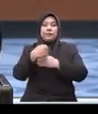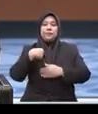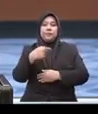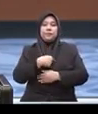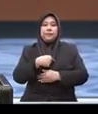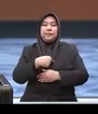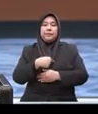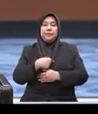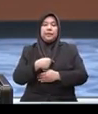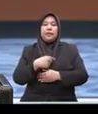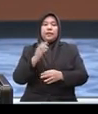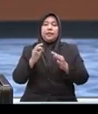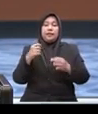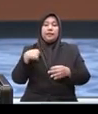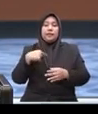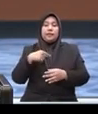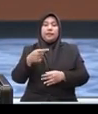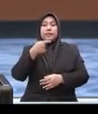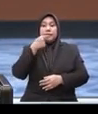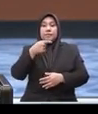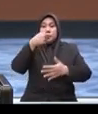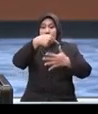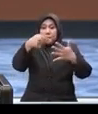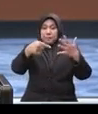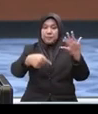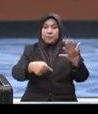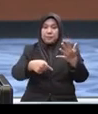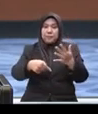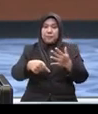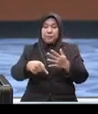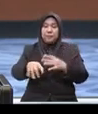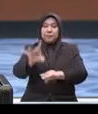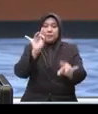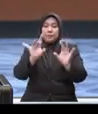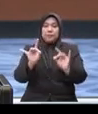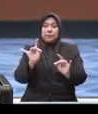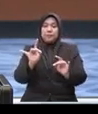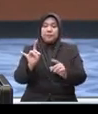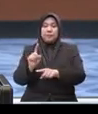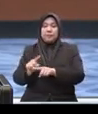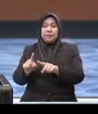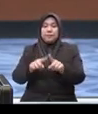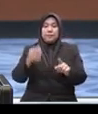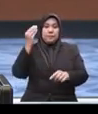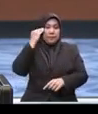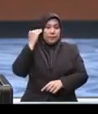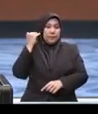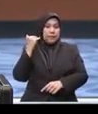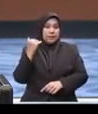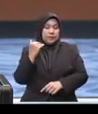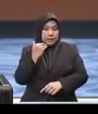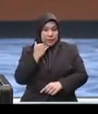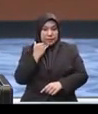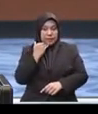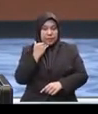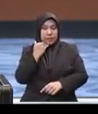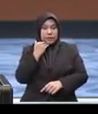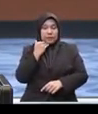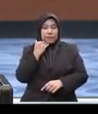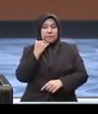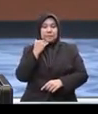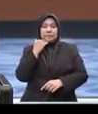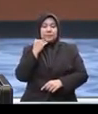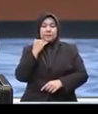selektif positif berbagai pegunungan sebelum pada pagi eh